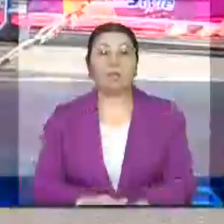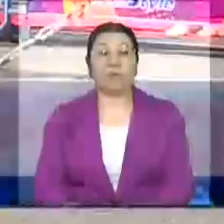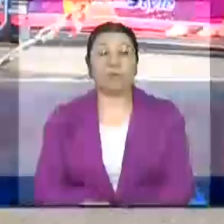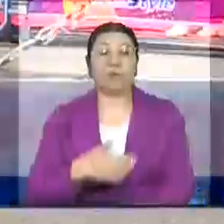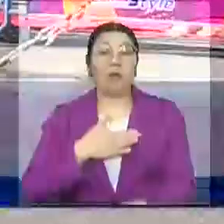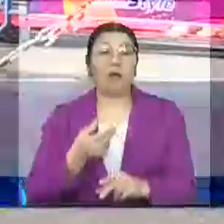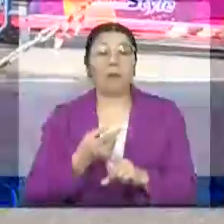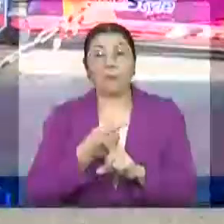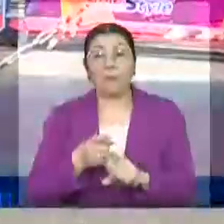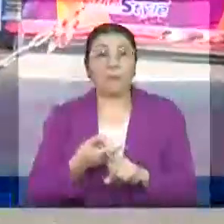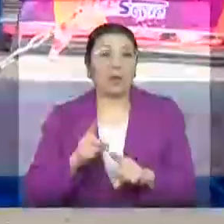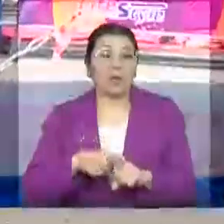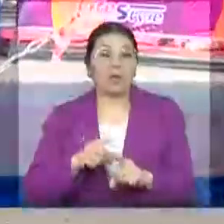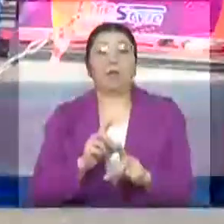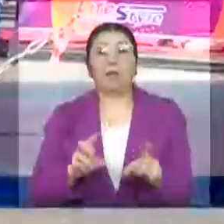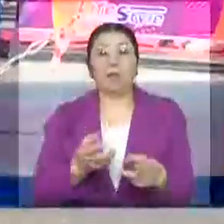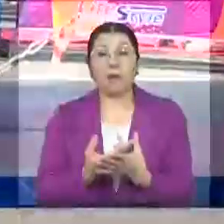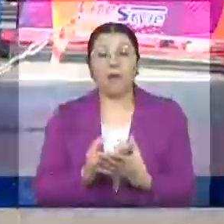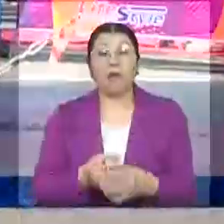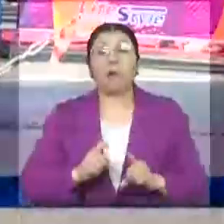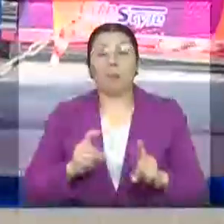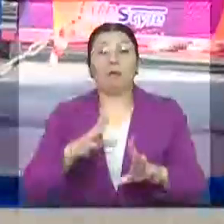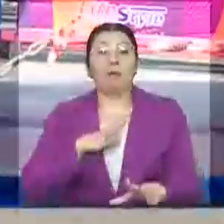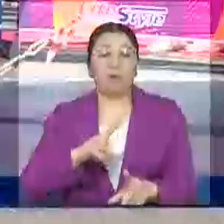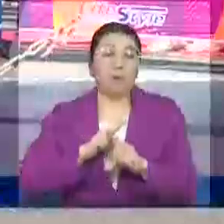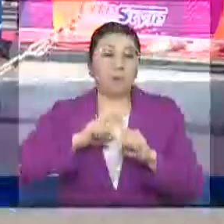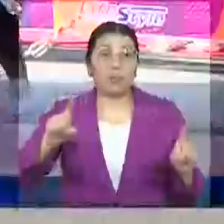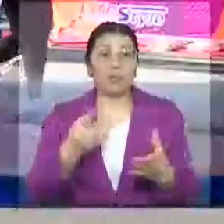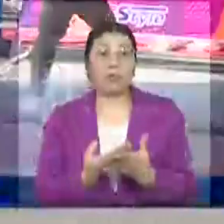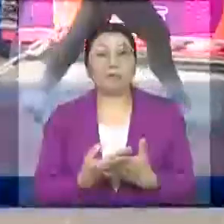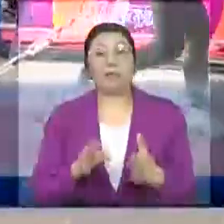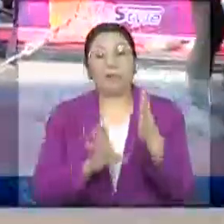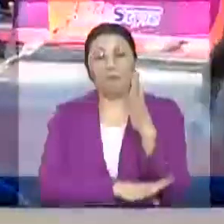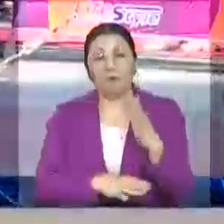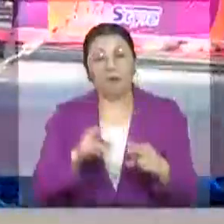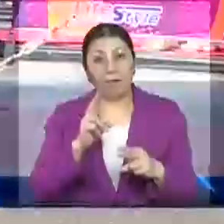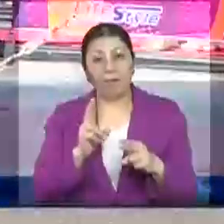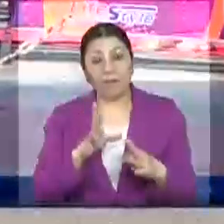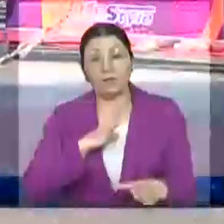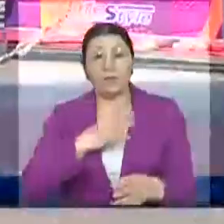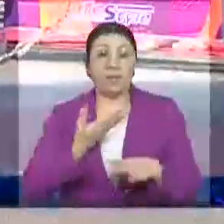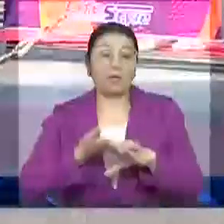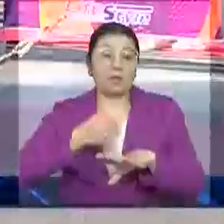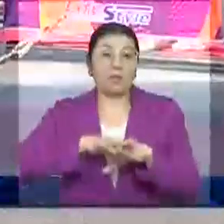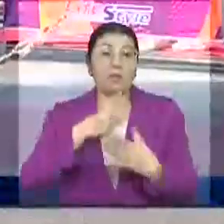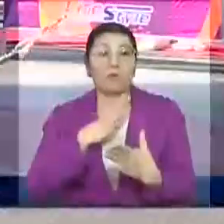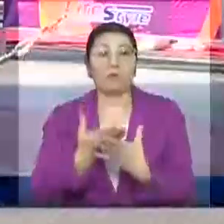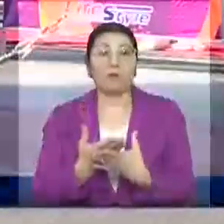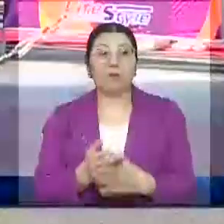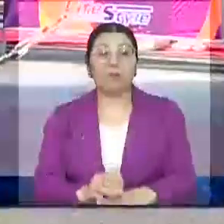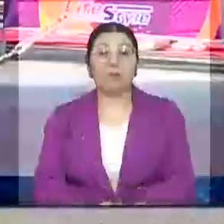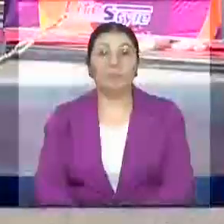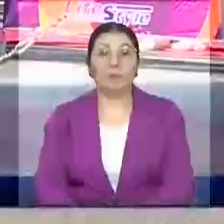Этот марафон был очень насыщенным. Вначале было легко, но в конце было тяжело. Пришлось включить силу воли. Сам занимаюсь бодибилдингом, иногда